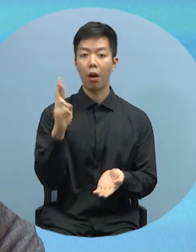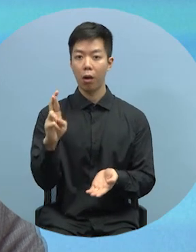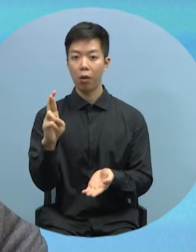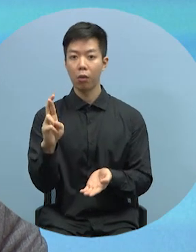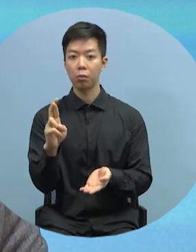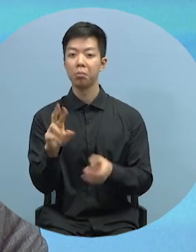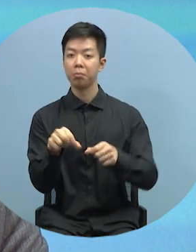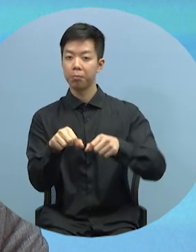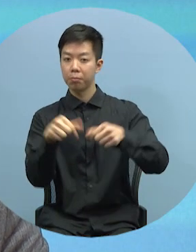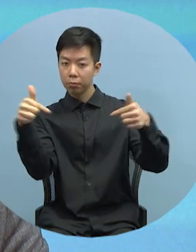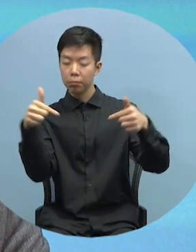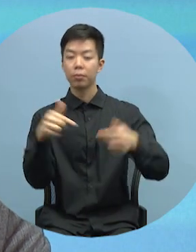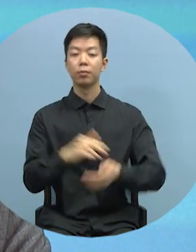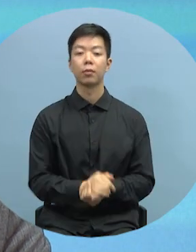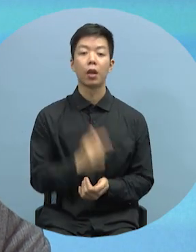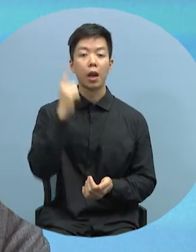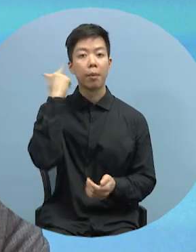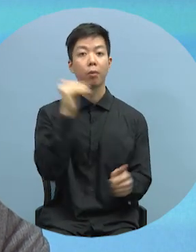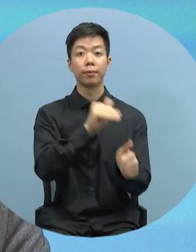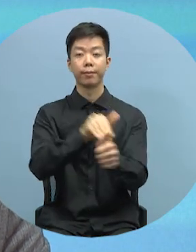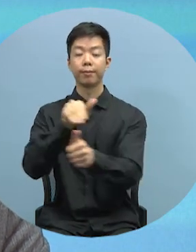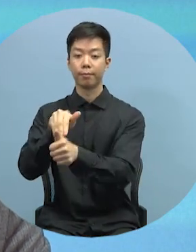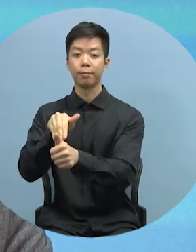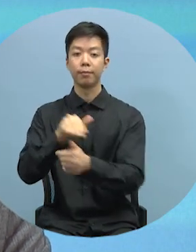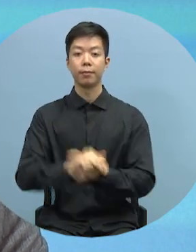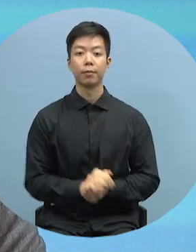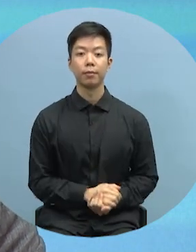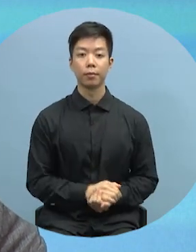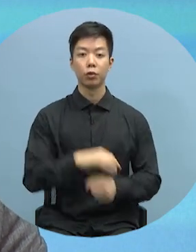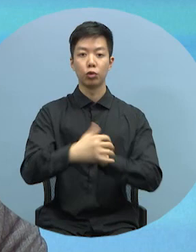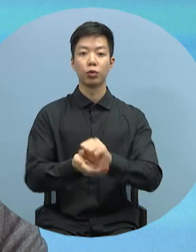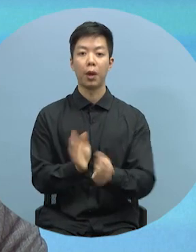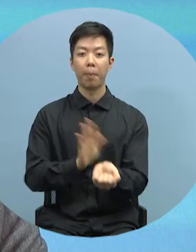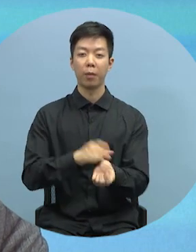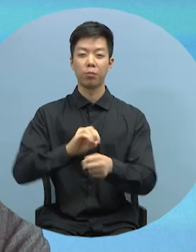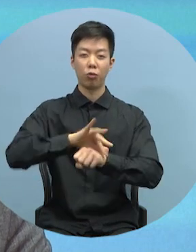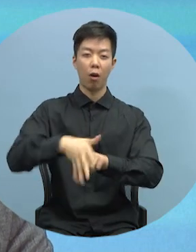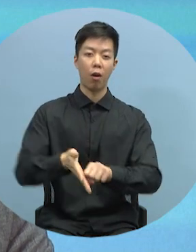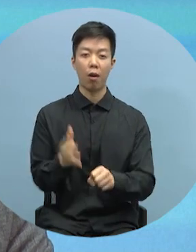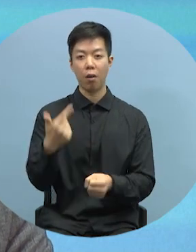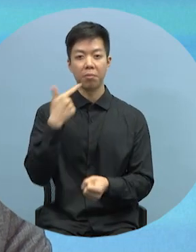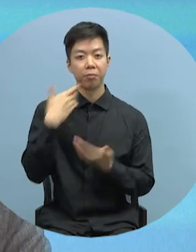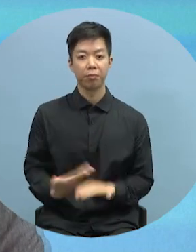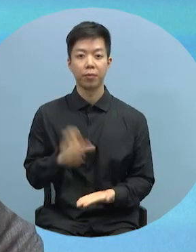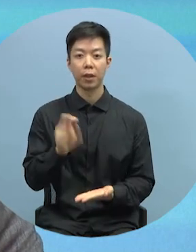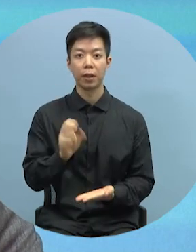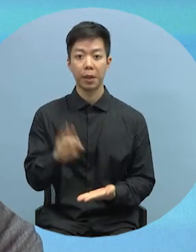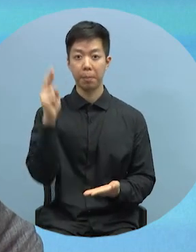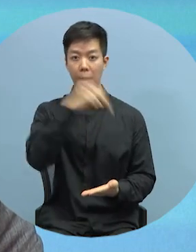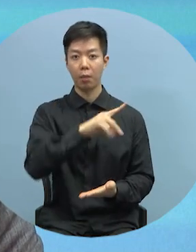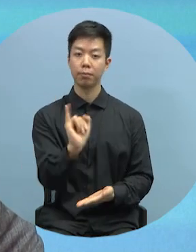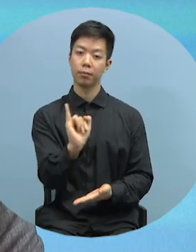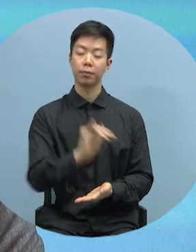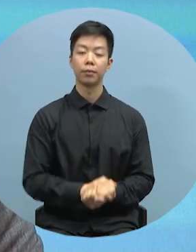增加。我希望提醒市民咧，就係全球個疫情仍然嚴峻，我哋就千祈唔可以掉以輕心。希望大